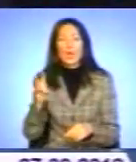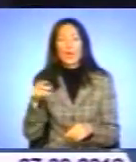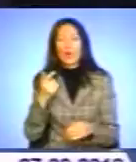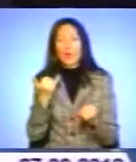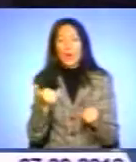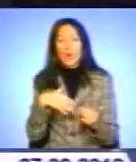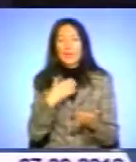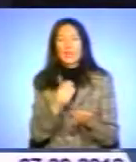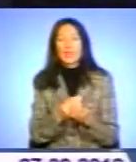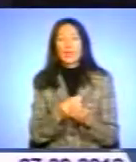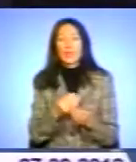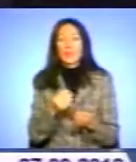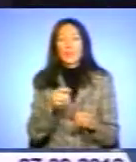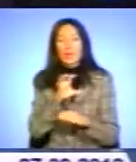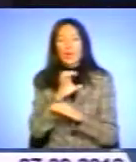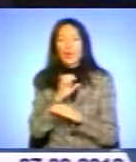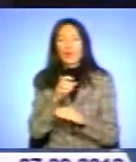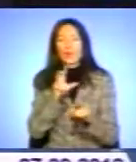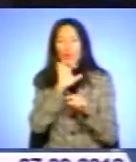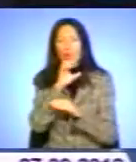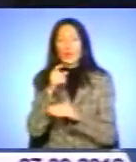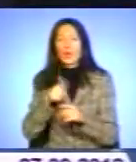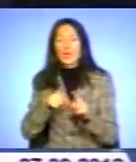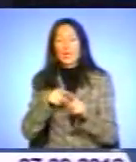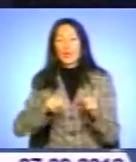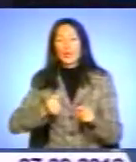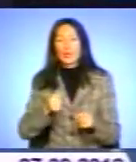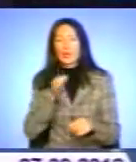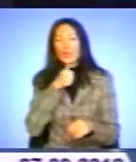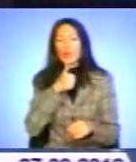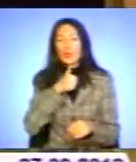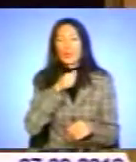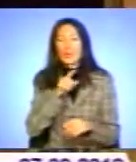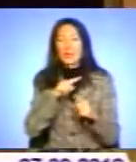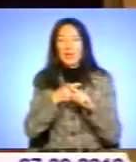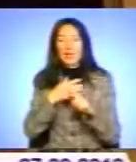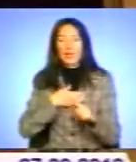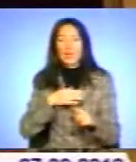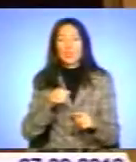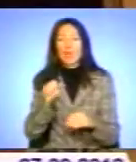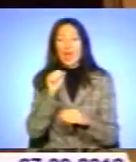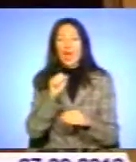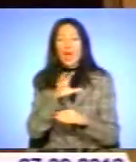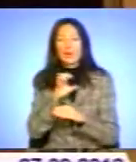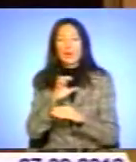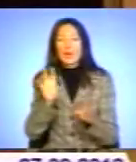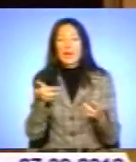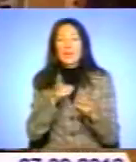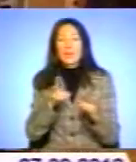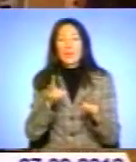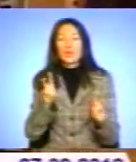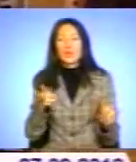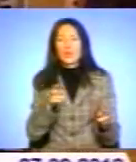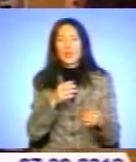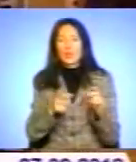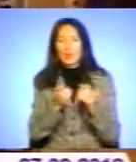творінням фотографує рідних і друзів. Випробували техніку і наші кореспонденти. Не потрібні дошки, старе крісло, папір,